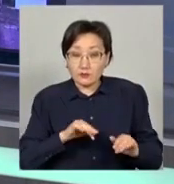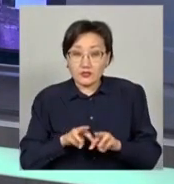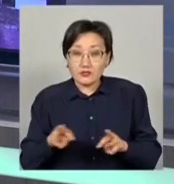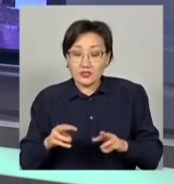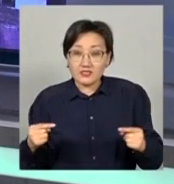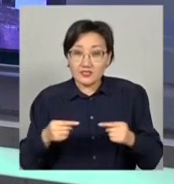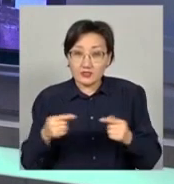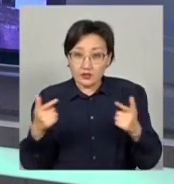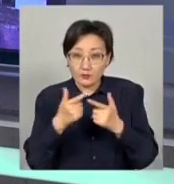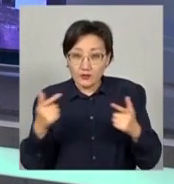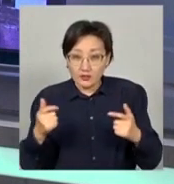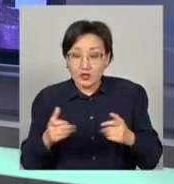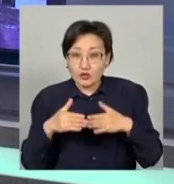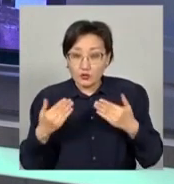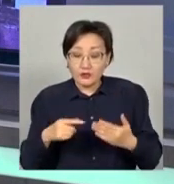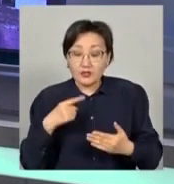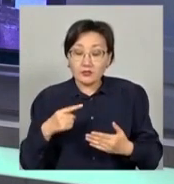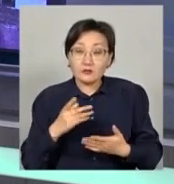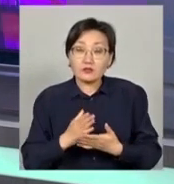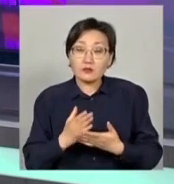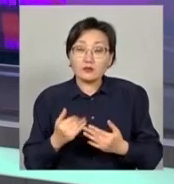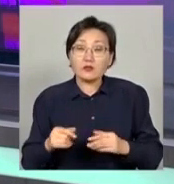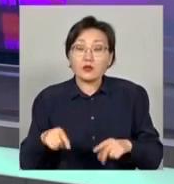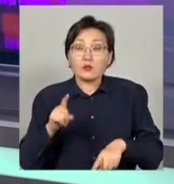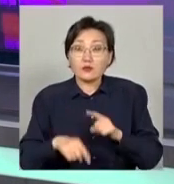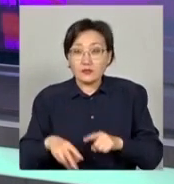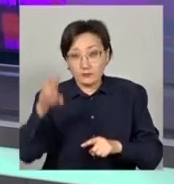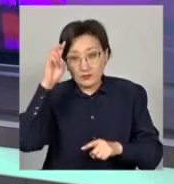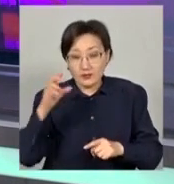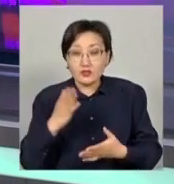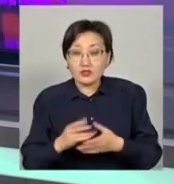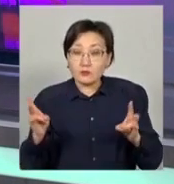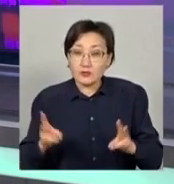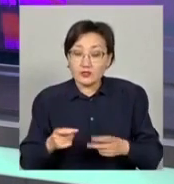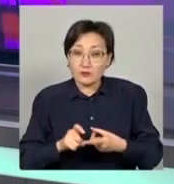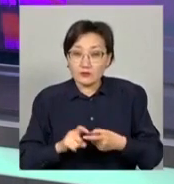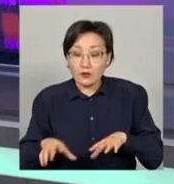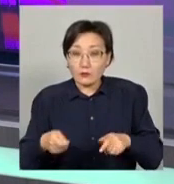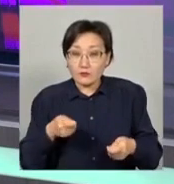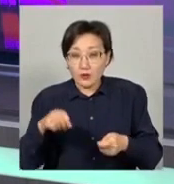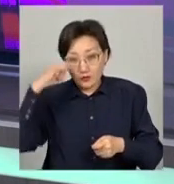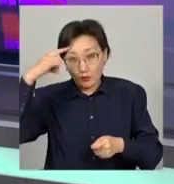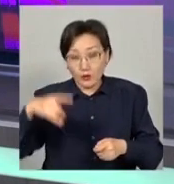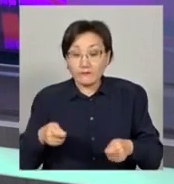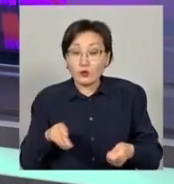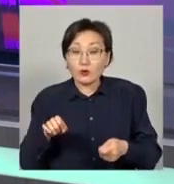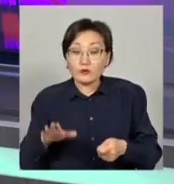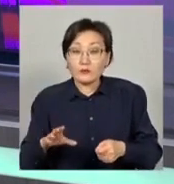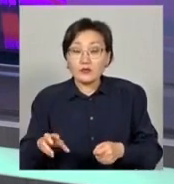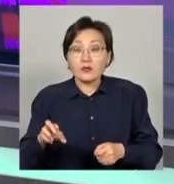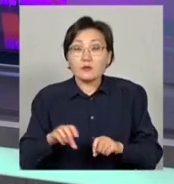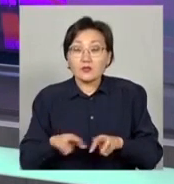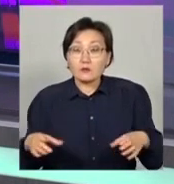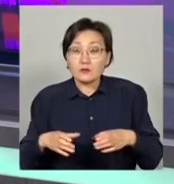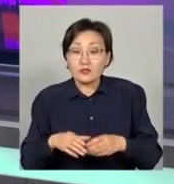әзірге нақты ақпарат келіп түспегенін хабарлады. Бауырлас елде орын алған апатқа байланысты ел президенті Қасым Жомарт Тоқаев үкіметке